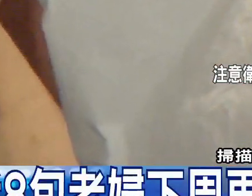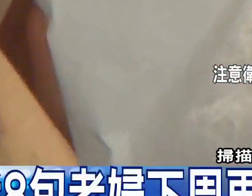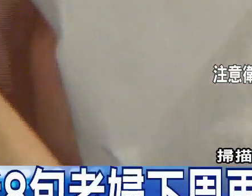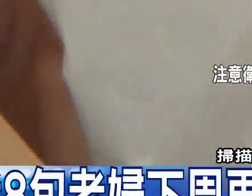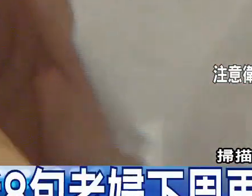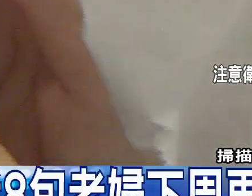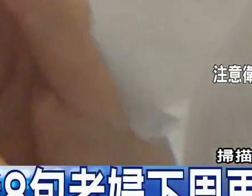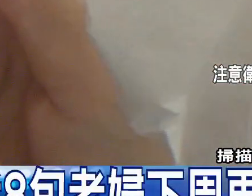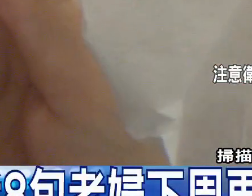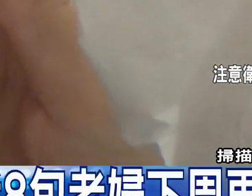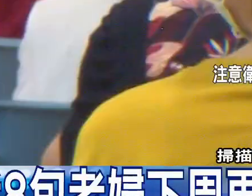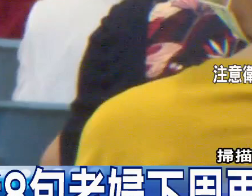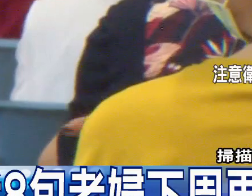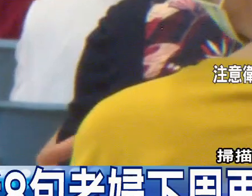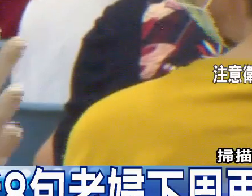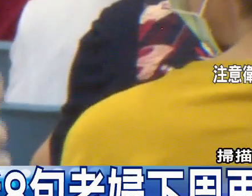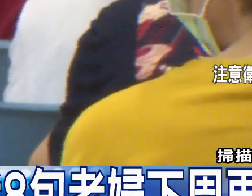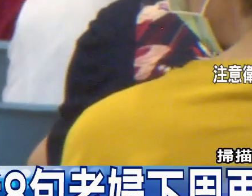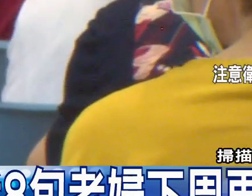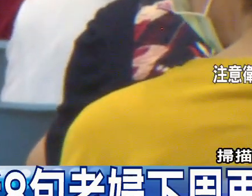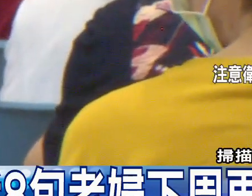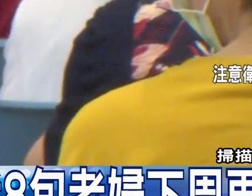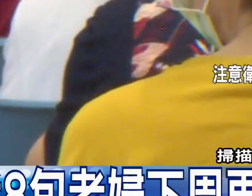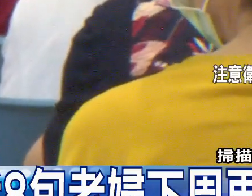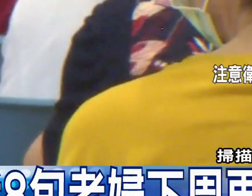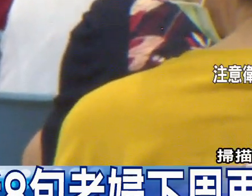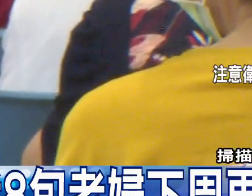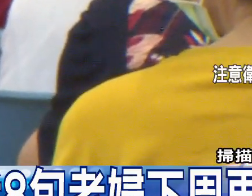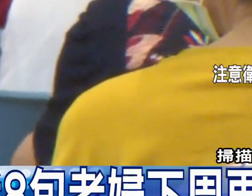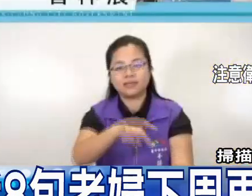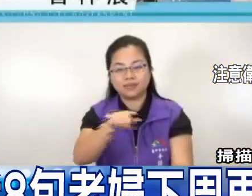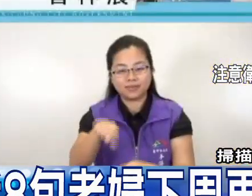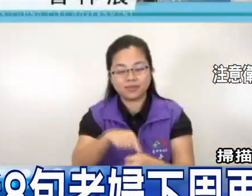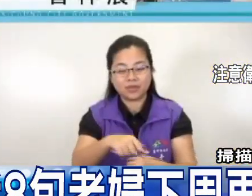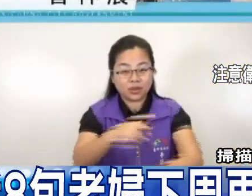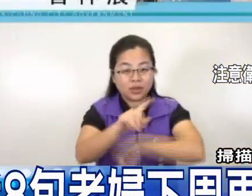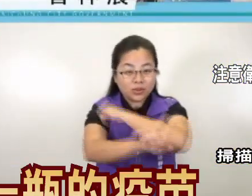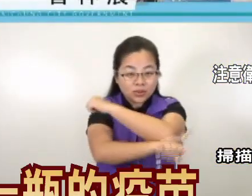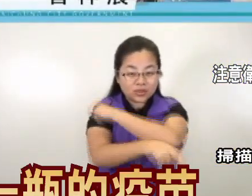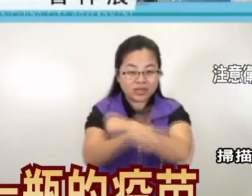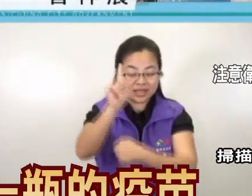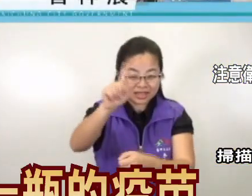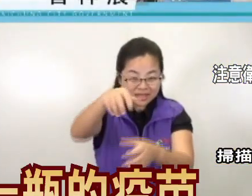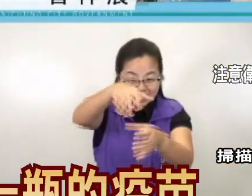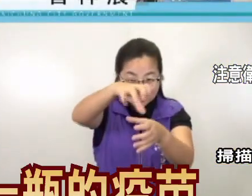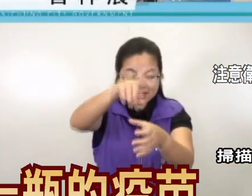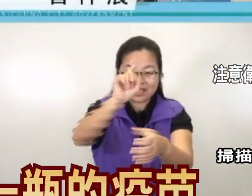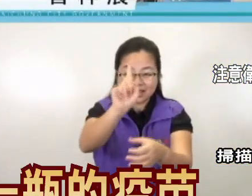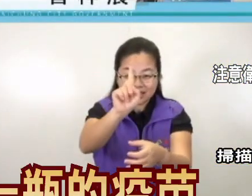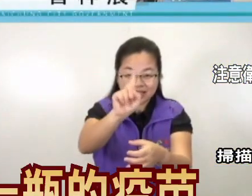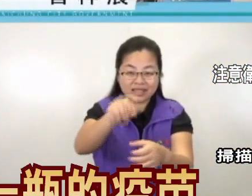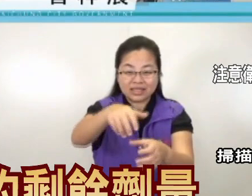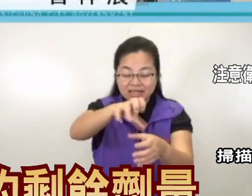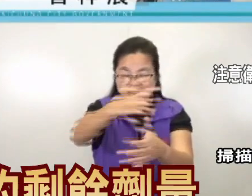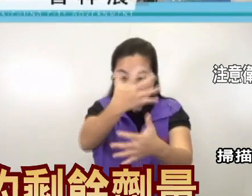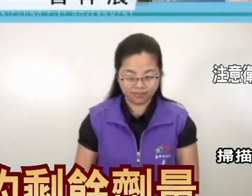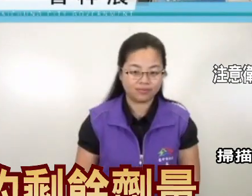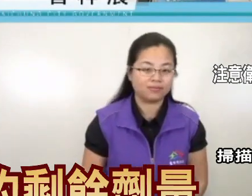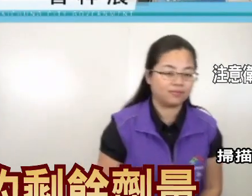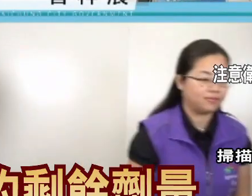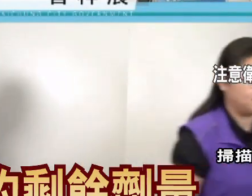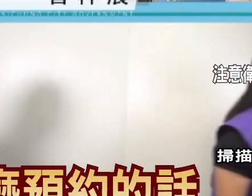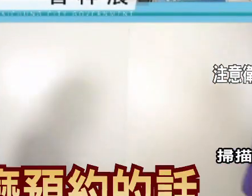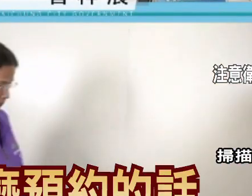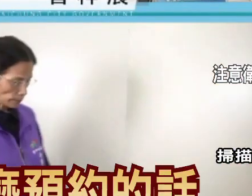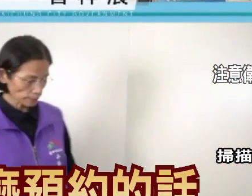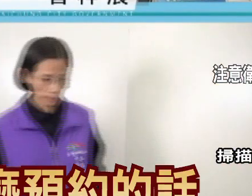约打残剂的民众没打到，还怀疑怎么可能会没有残剂。 它是最后一瓶的疫苗的开瓶后的剩余剂